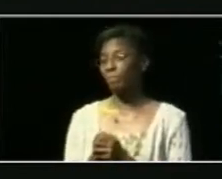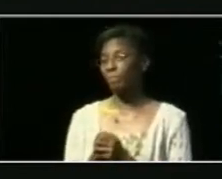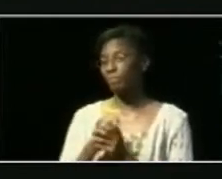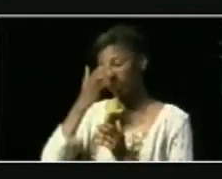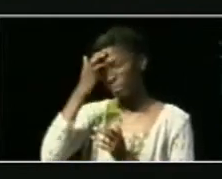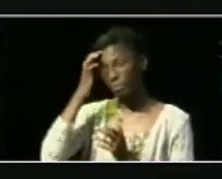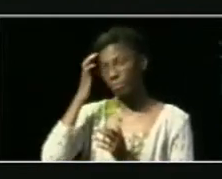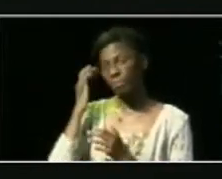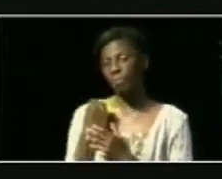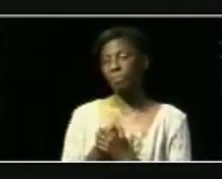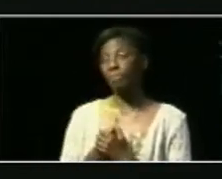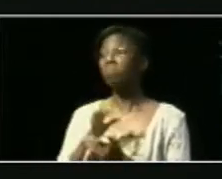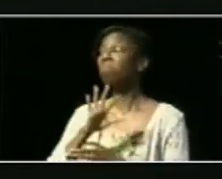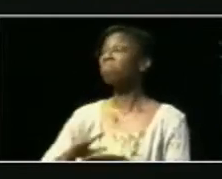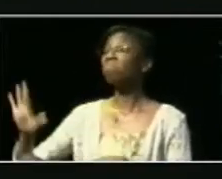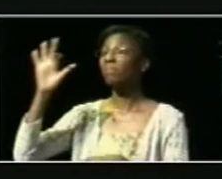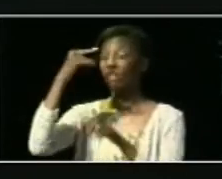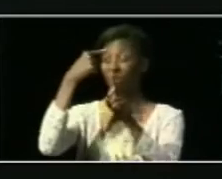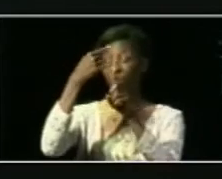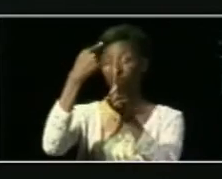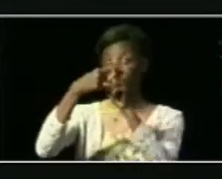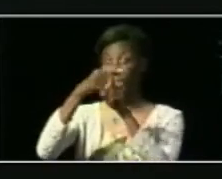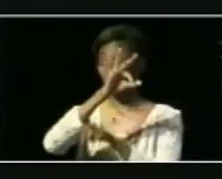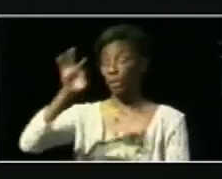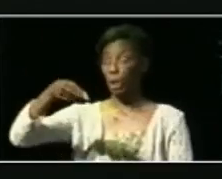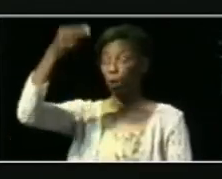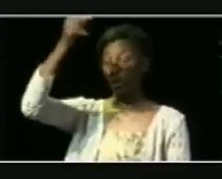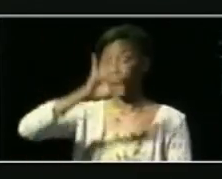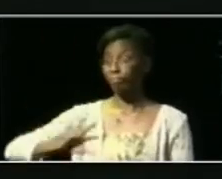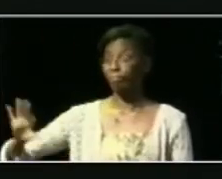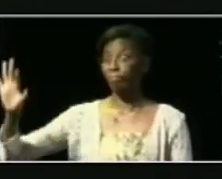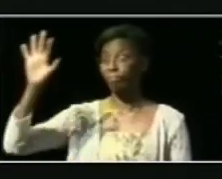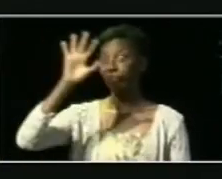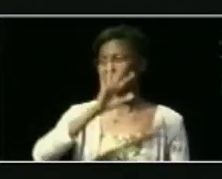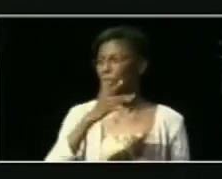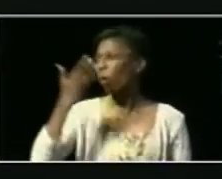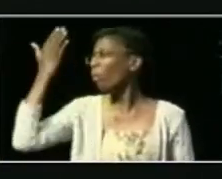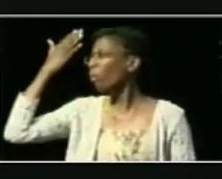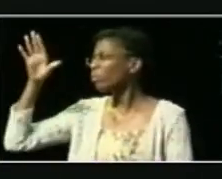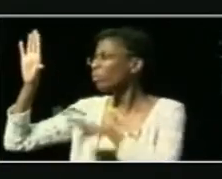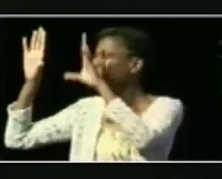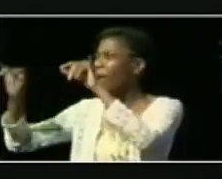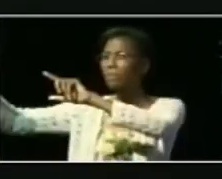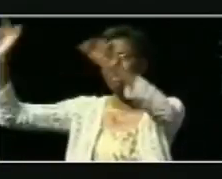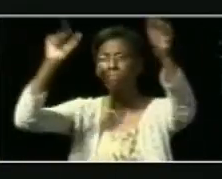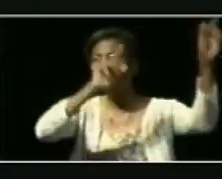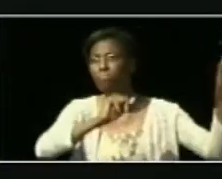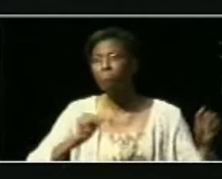la Fédération France Nord. De cette Fédération France Nord. And the other places that may be hearing us. Et